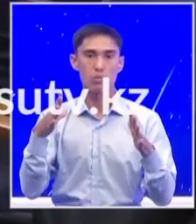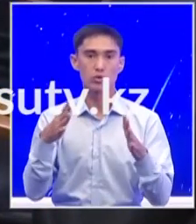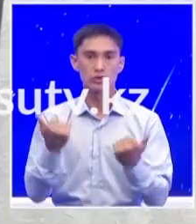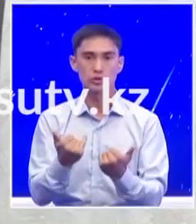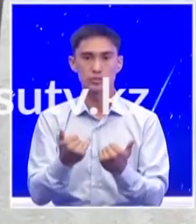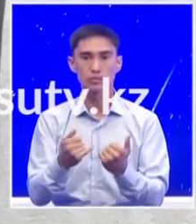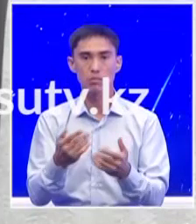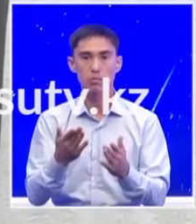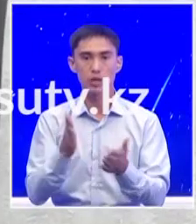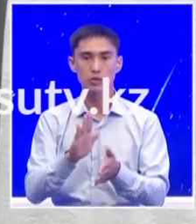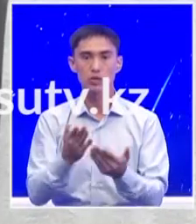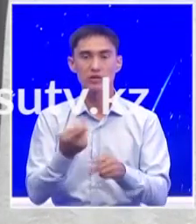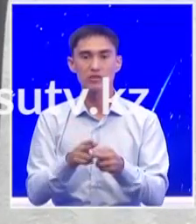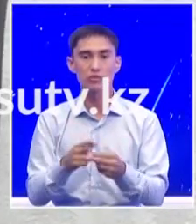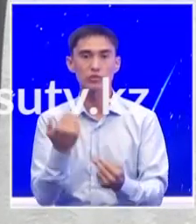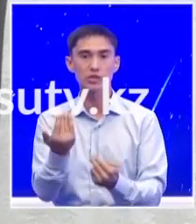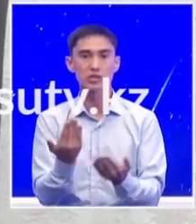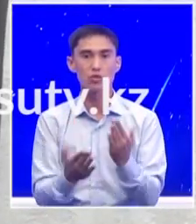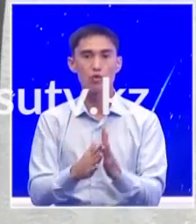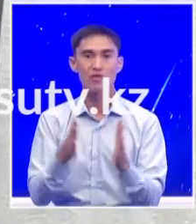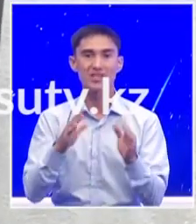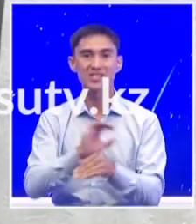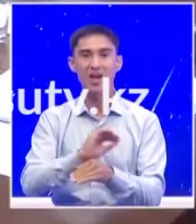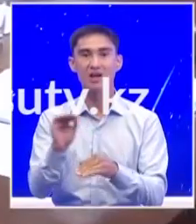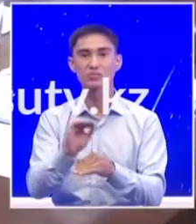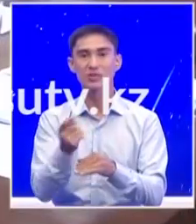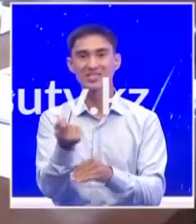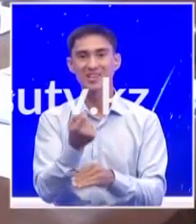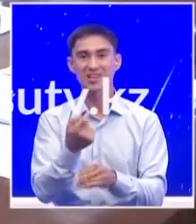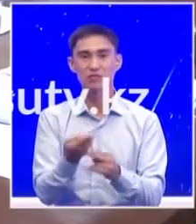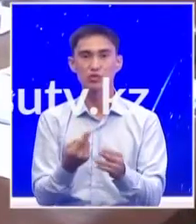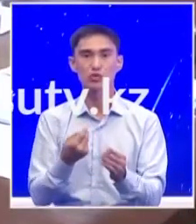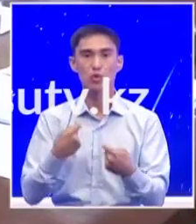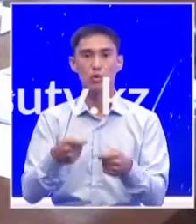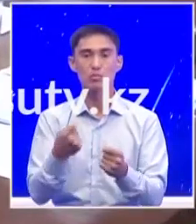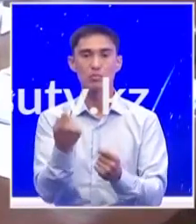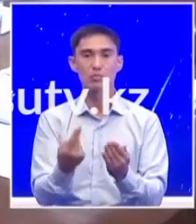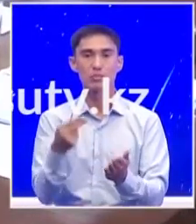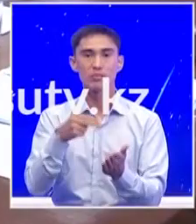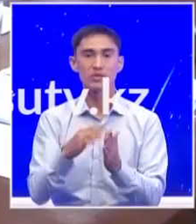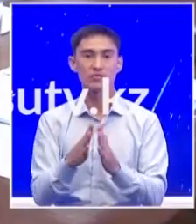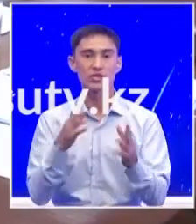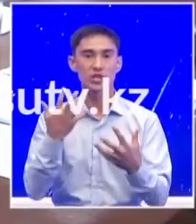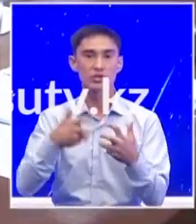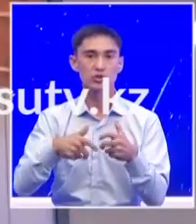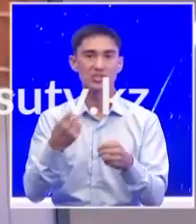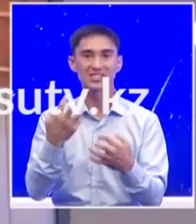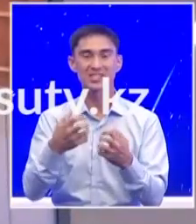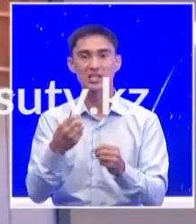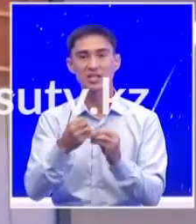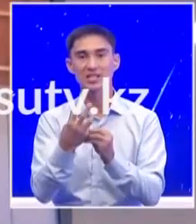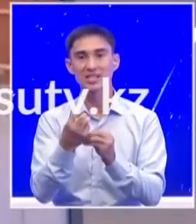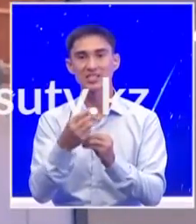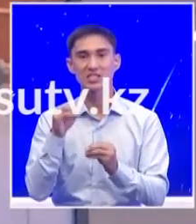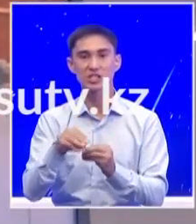выше. Произойдет это в том случае, если увеличится экспорт зерна. Его стоимость на рынке сейчас выше расчетной, в среднем на 13 тысяч